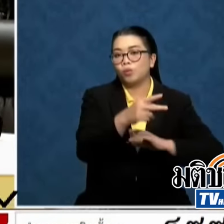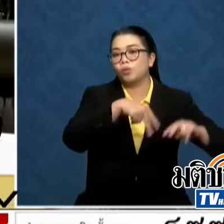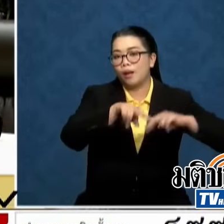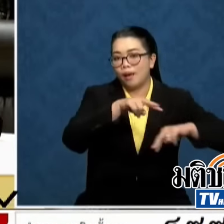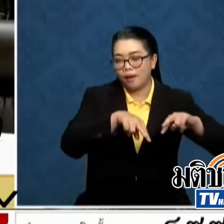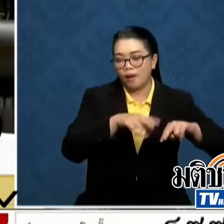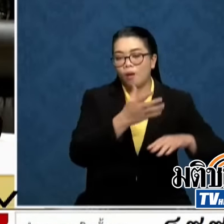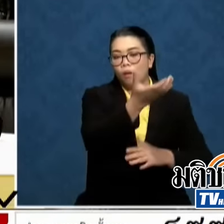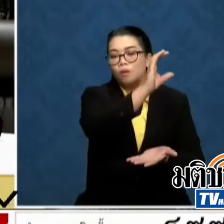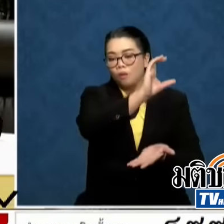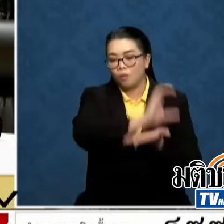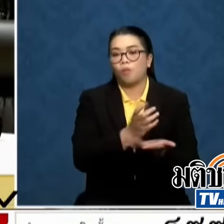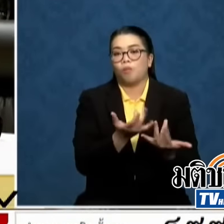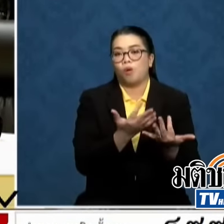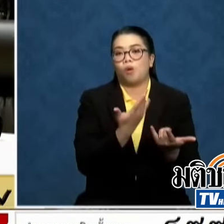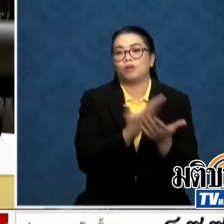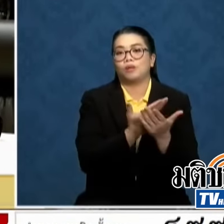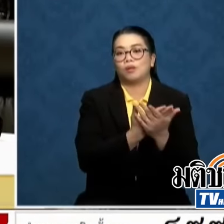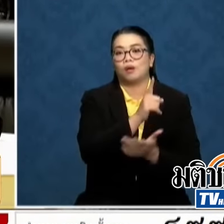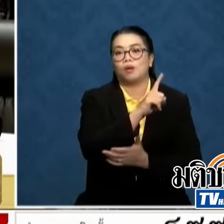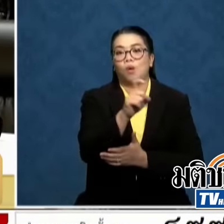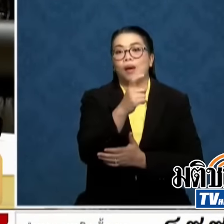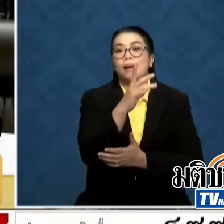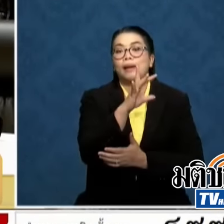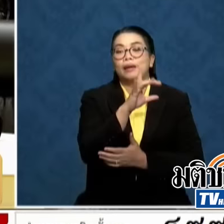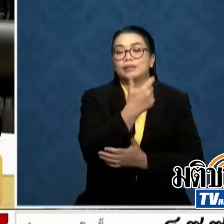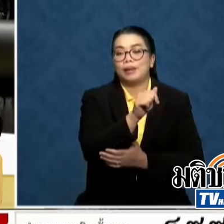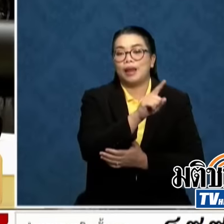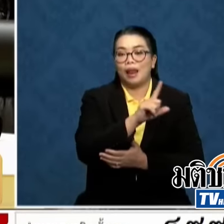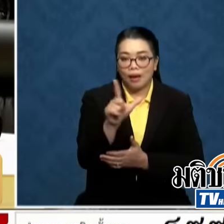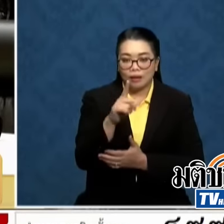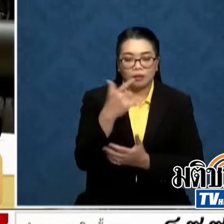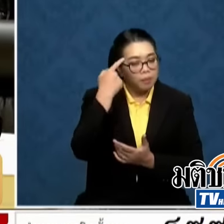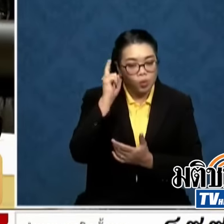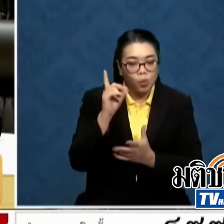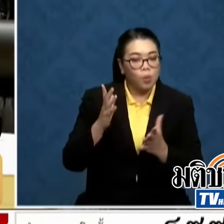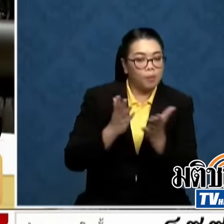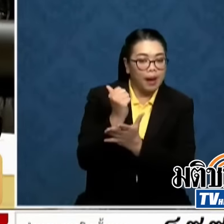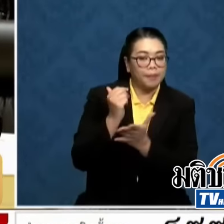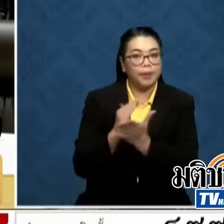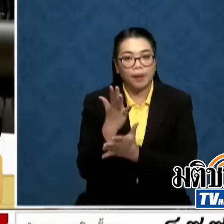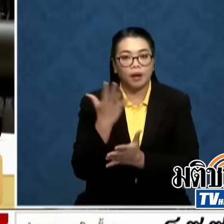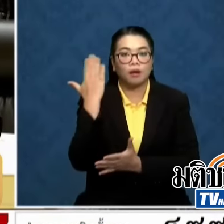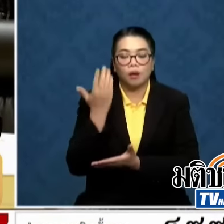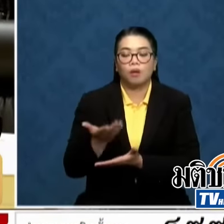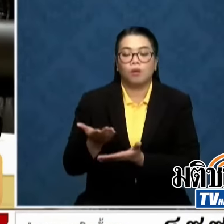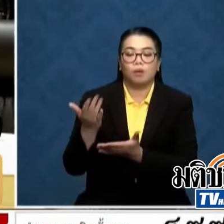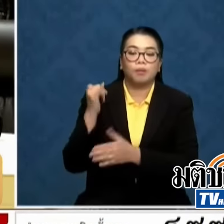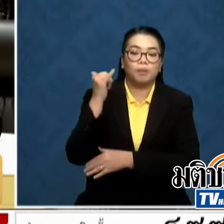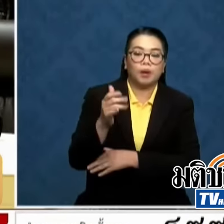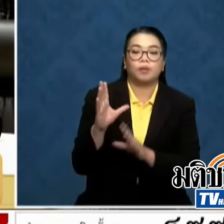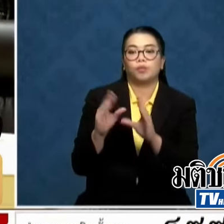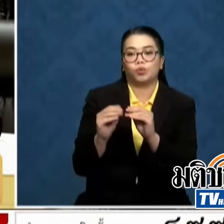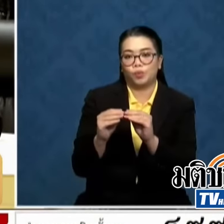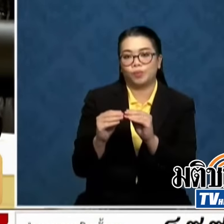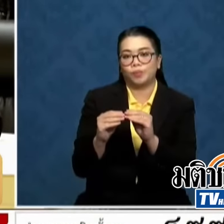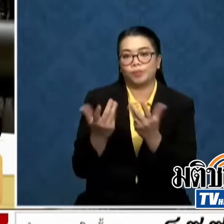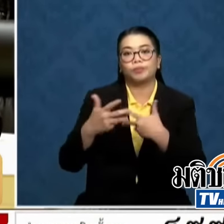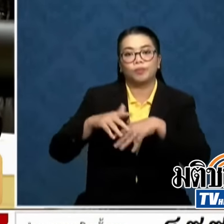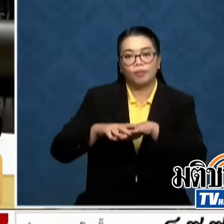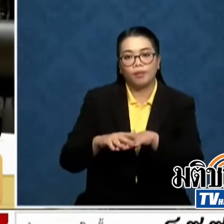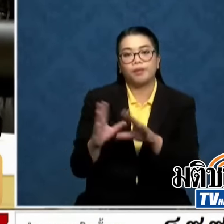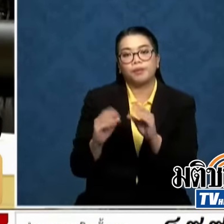ของงบประมาณรอไว้แล้ว181ล้านแต่ไม่รู้ว่าจะได้รับการอนุมัติหรือเปล่า วันก่อนไปประชุมร่วมกับทางท่านรัฐมนตรี